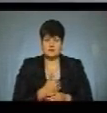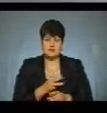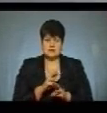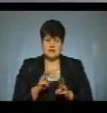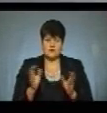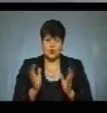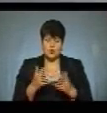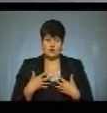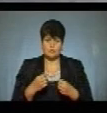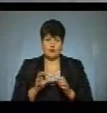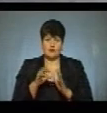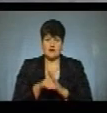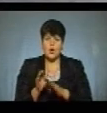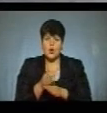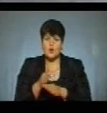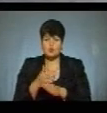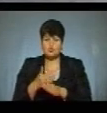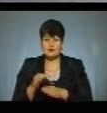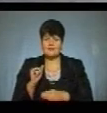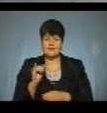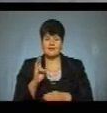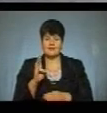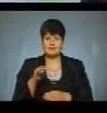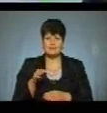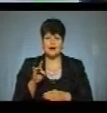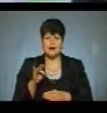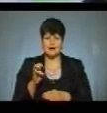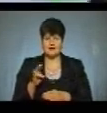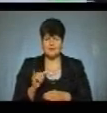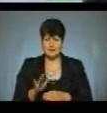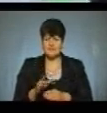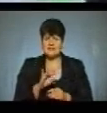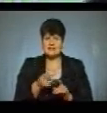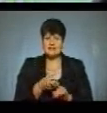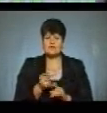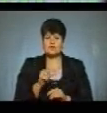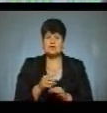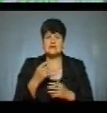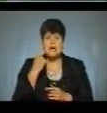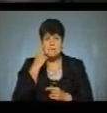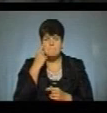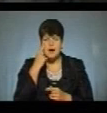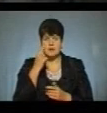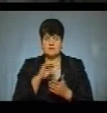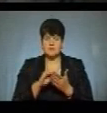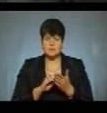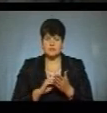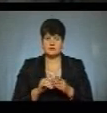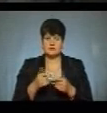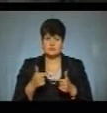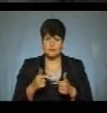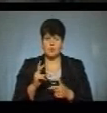здоров'я запроваджується розподіл інтернів за спеціальностями. Все залежить від того, наскільки балів студент складе іспит